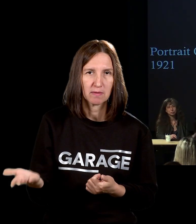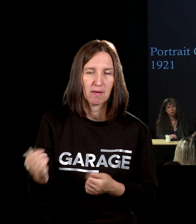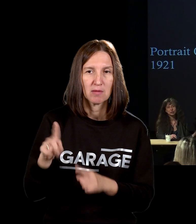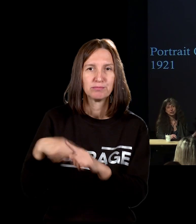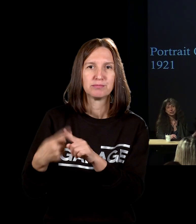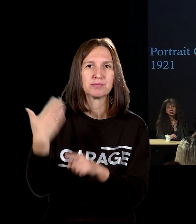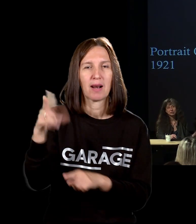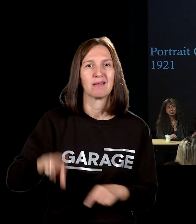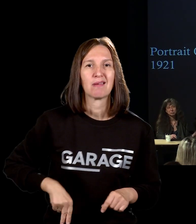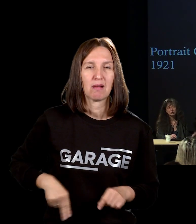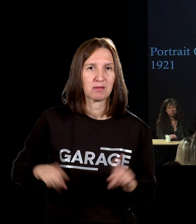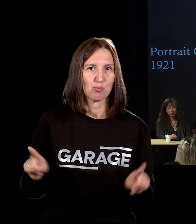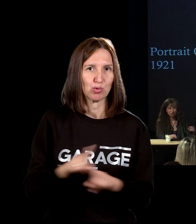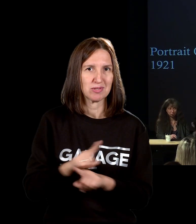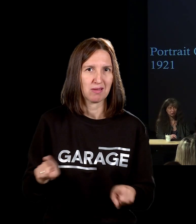директор музея.